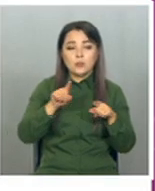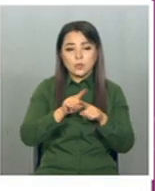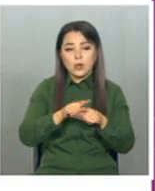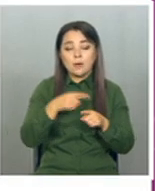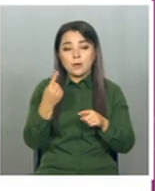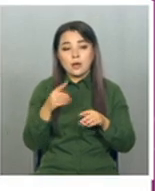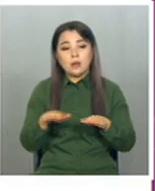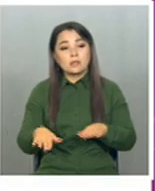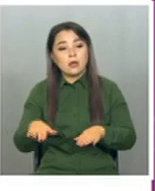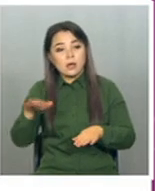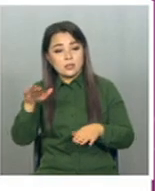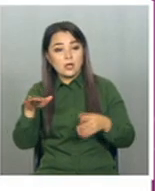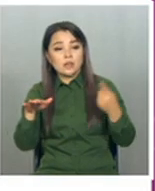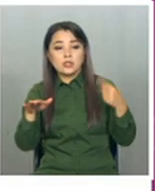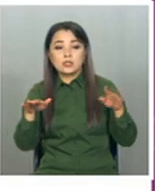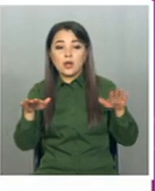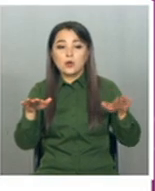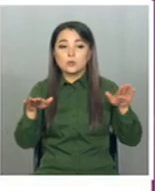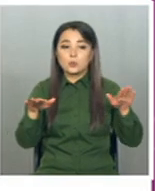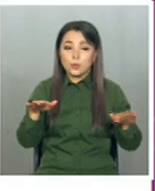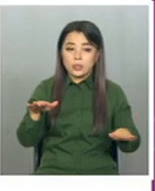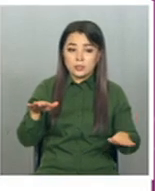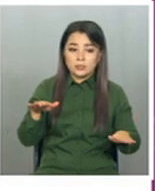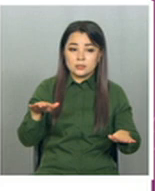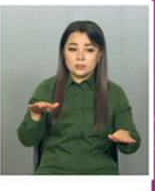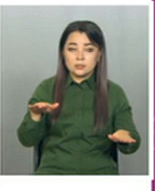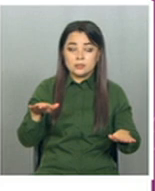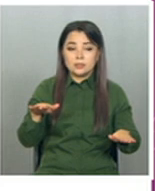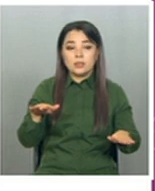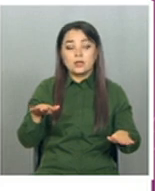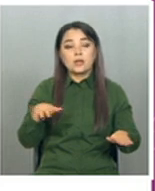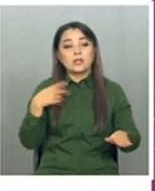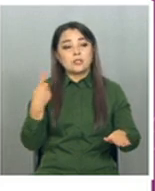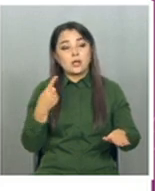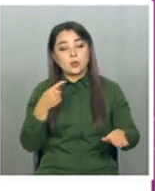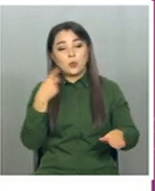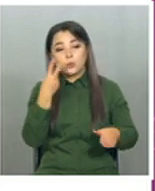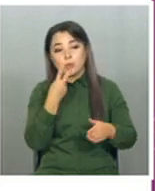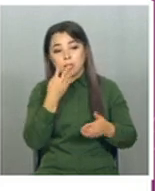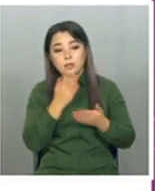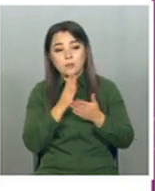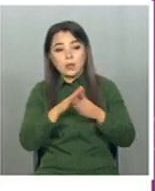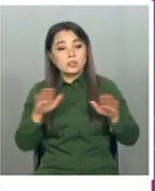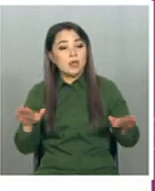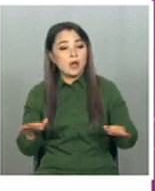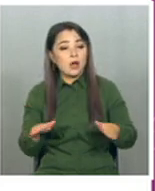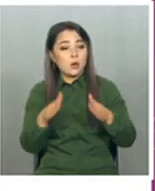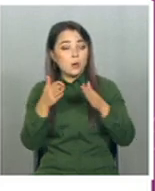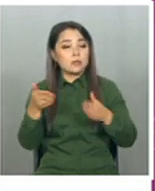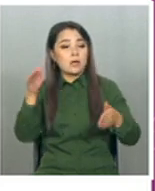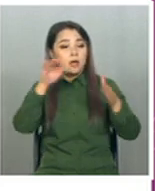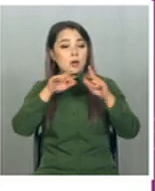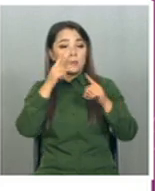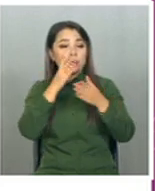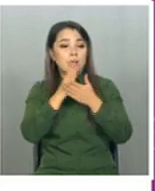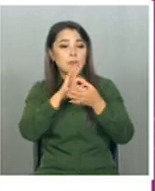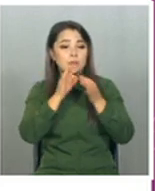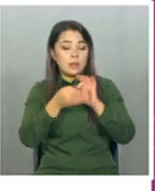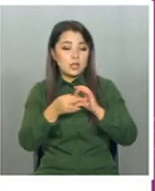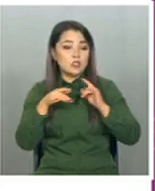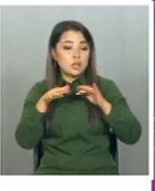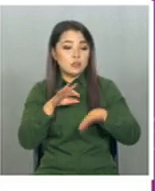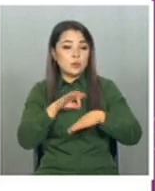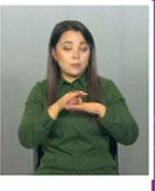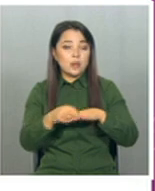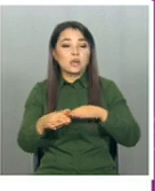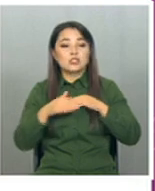көтерілсе, екінші жақ аумағы шөгеді. Екінші түрі тау жасалу қозғалысы. Тау жасалу қозғалыс кезінде жер